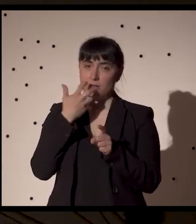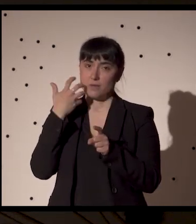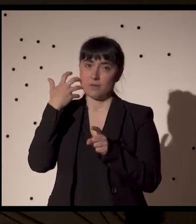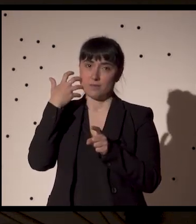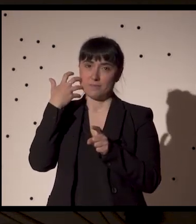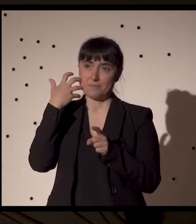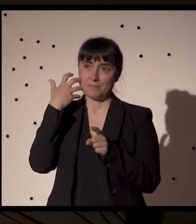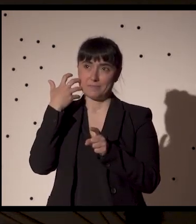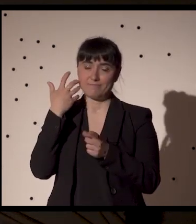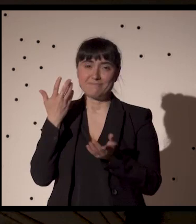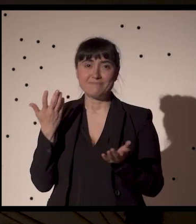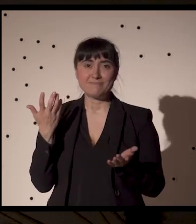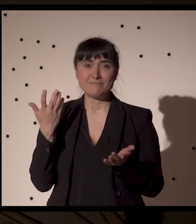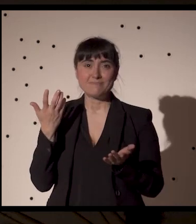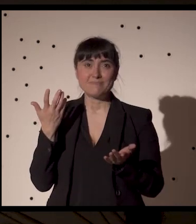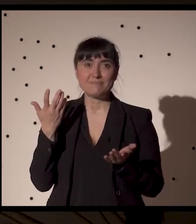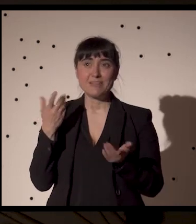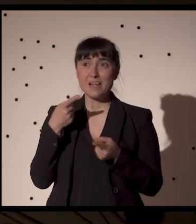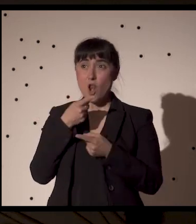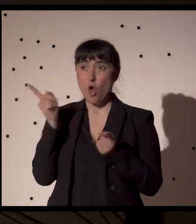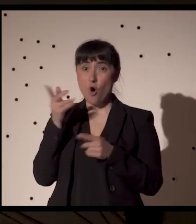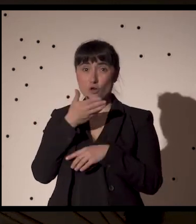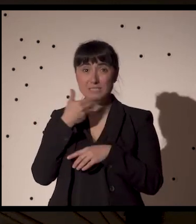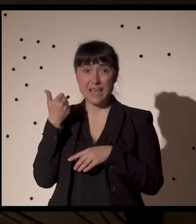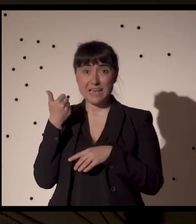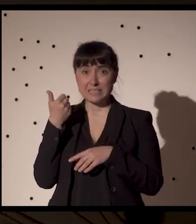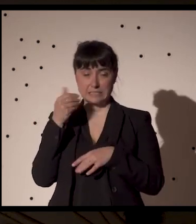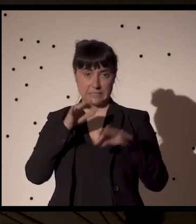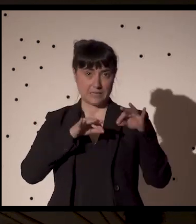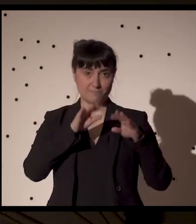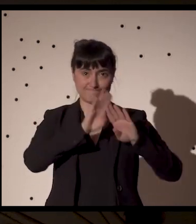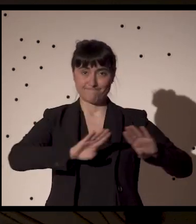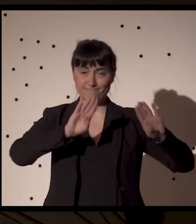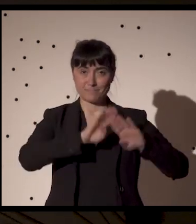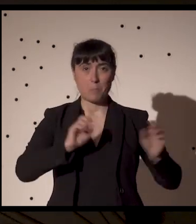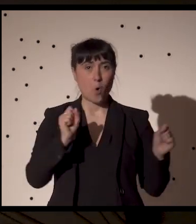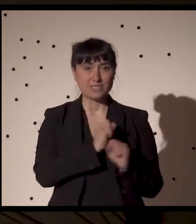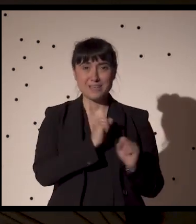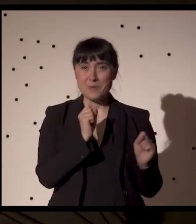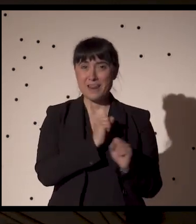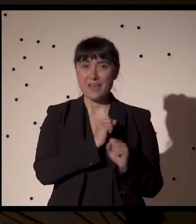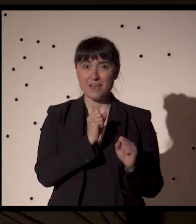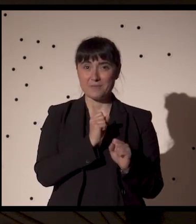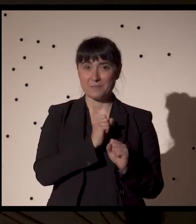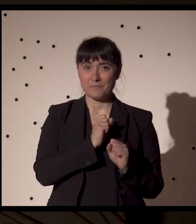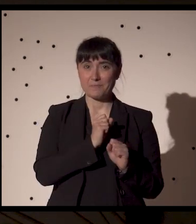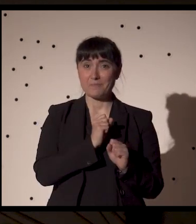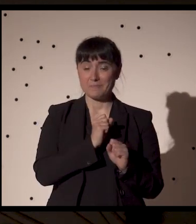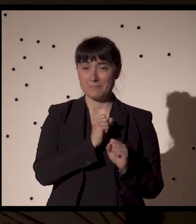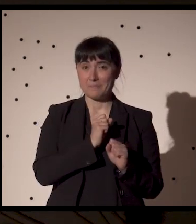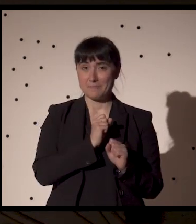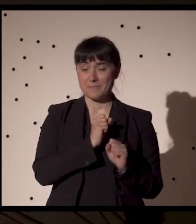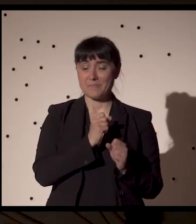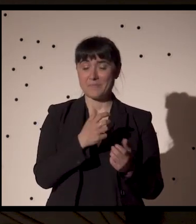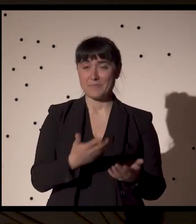noi vediamo davanti ai nostri occhi non sarebbe possibile e con loro ovviamente che hanno